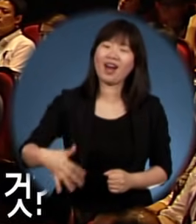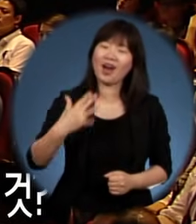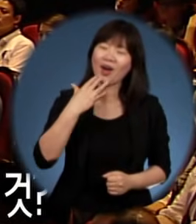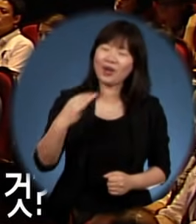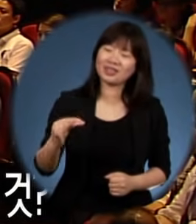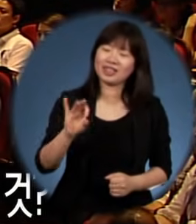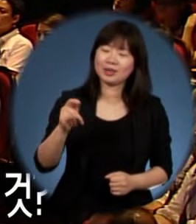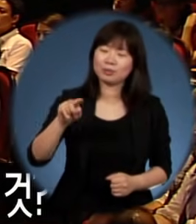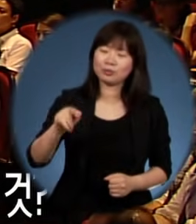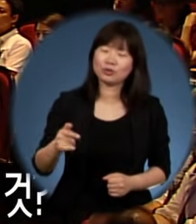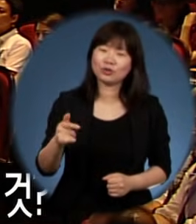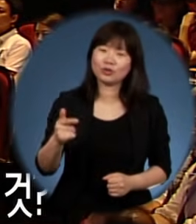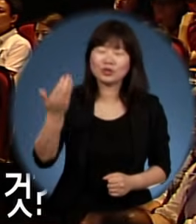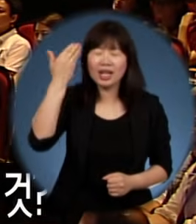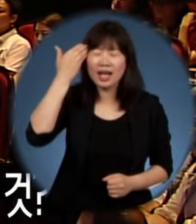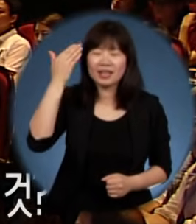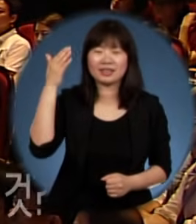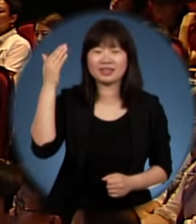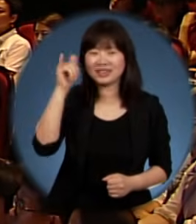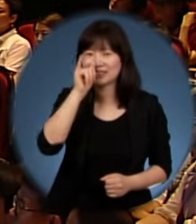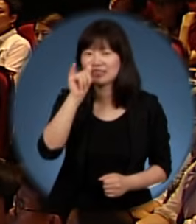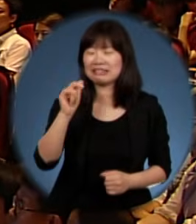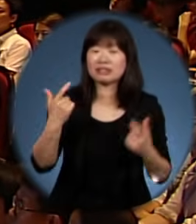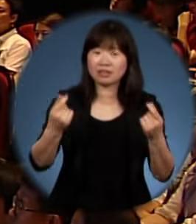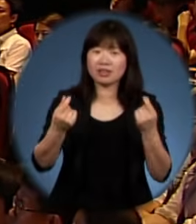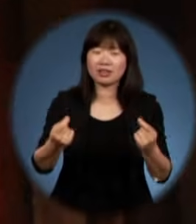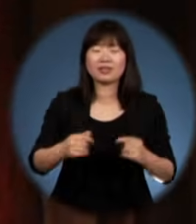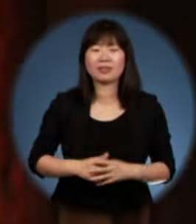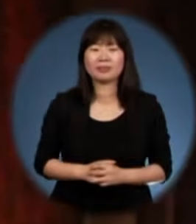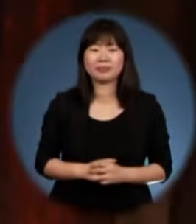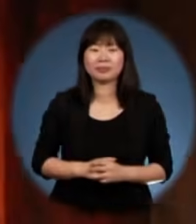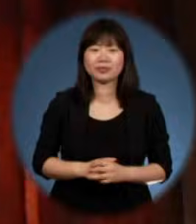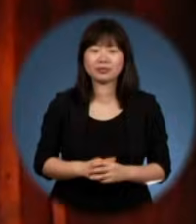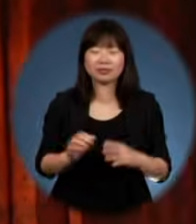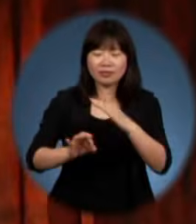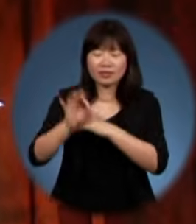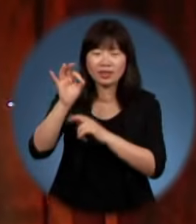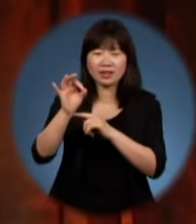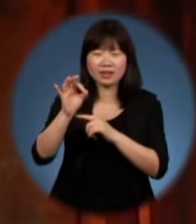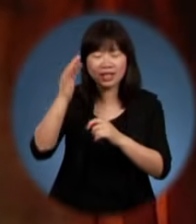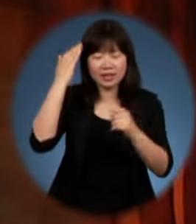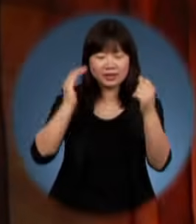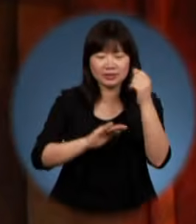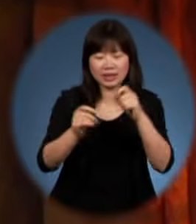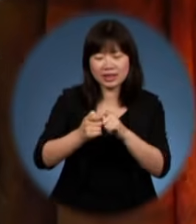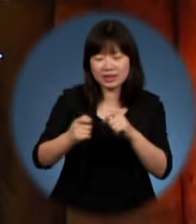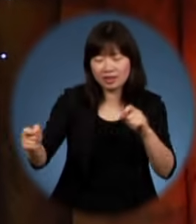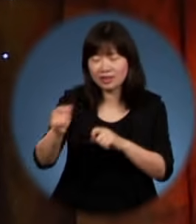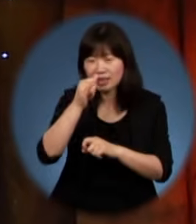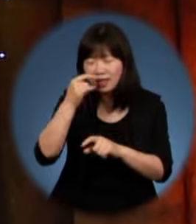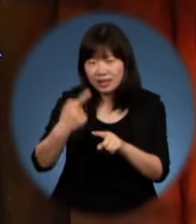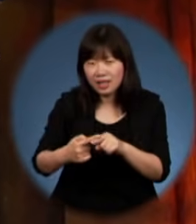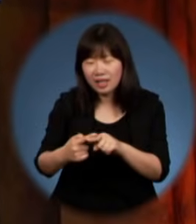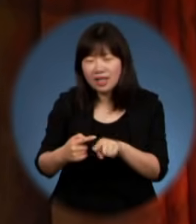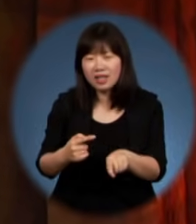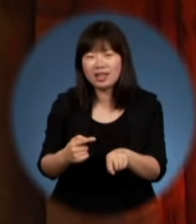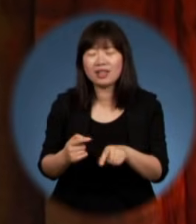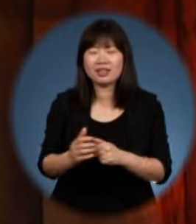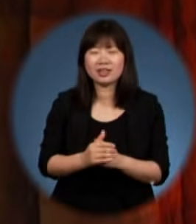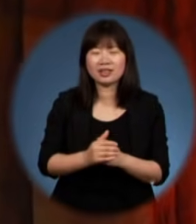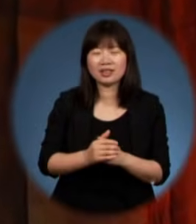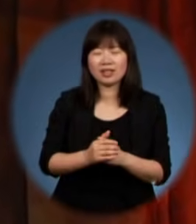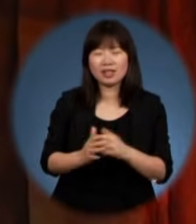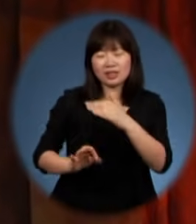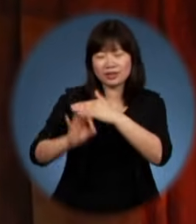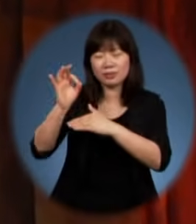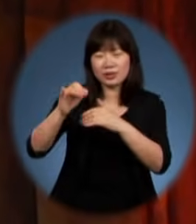인문학적 지식이 있는 분들이 이렇게 오신 것 같아요 에 좋습니다 해가 뜨면 은 그림자가 끼리 졌다가 거죠 그 다음에 애가